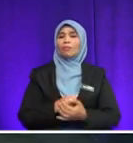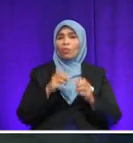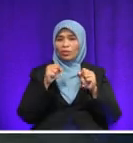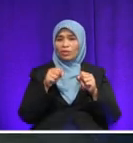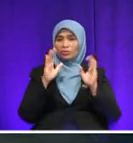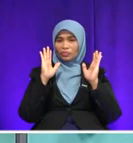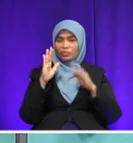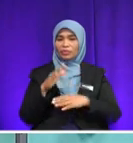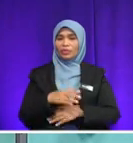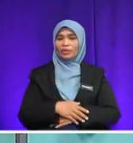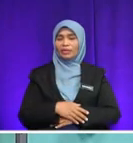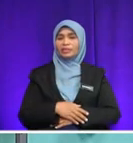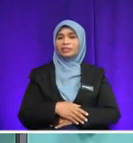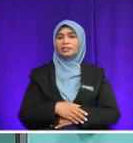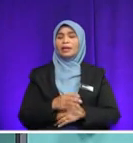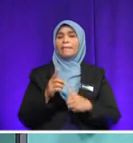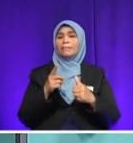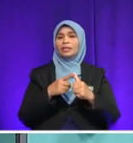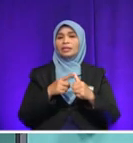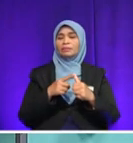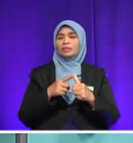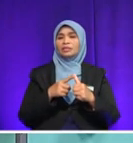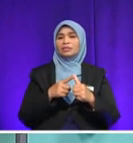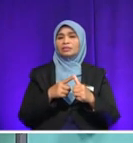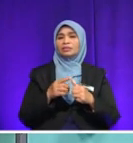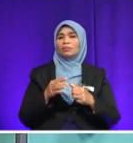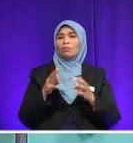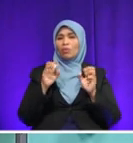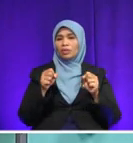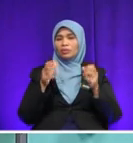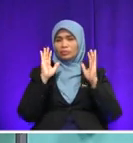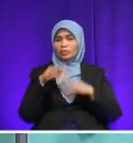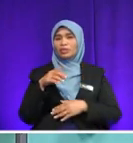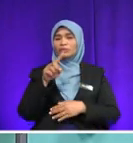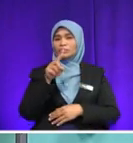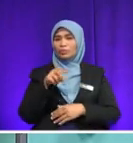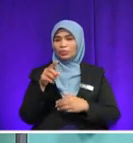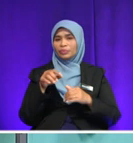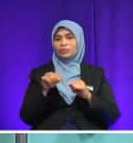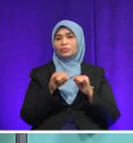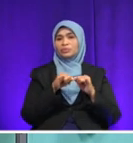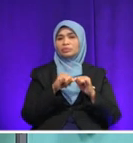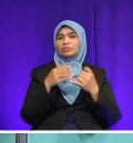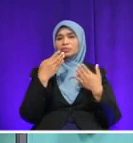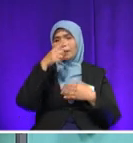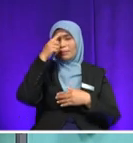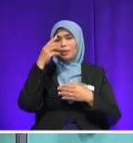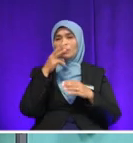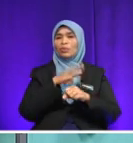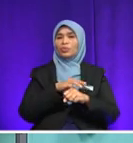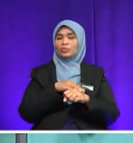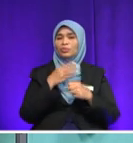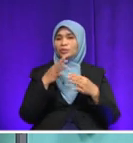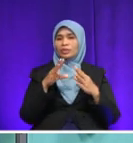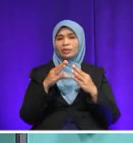pertama boleh didahulukan masuknya boleh dahulukan salat zuhur dulu juga sebab waktunya udah Lepas itu